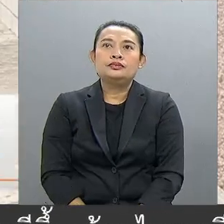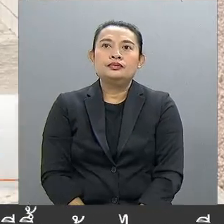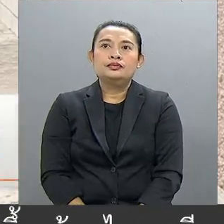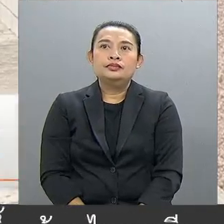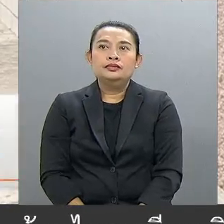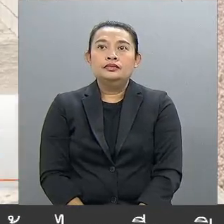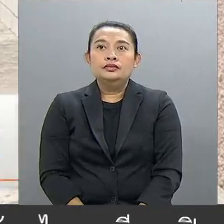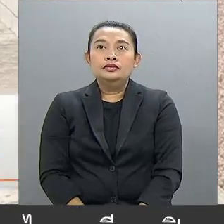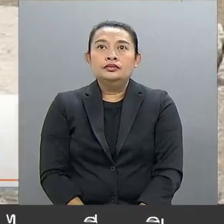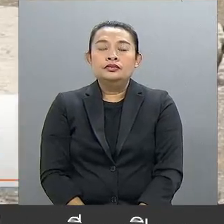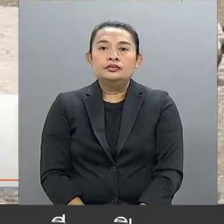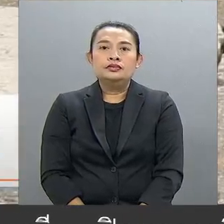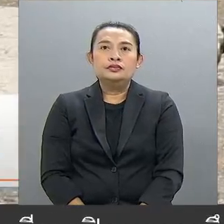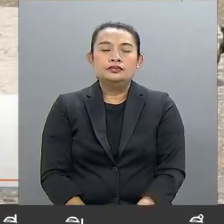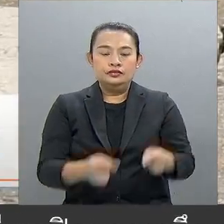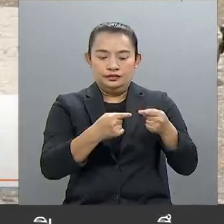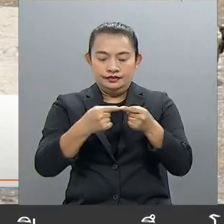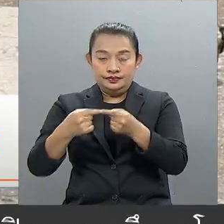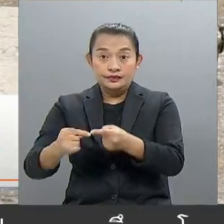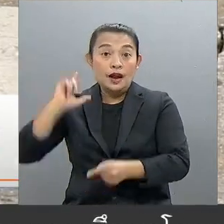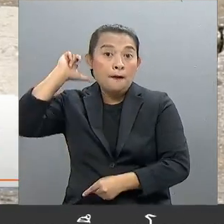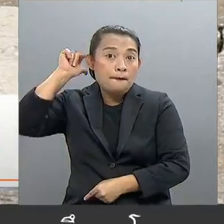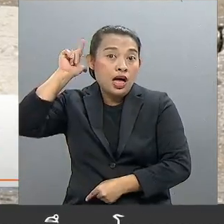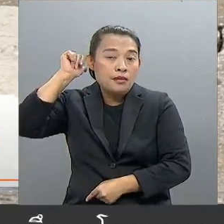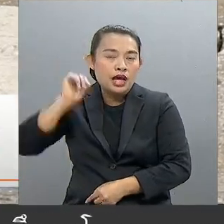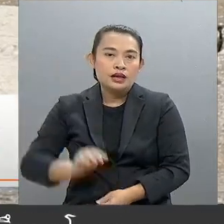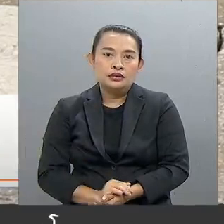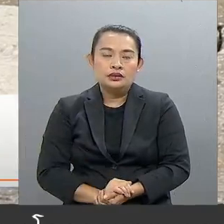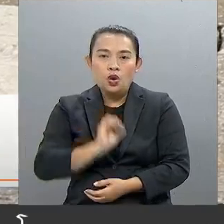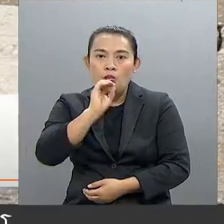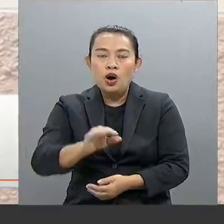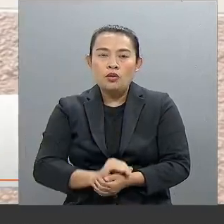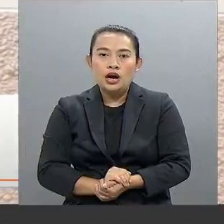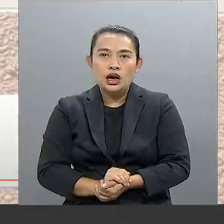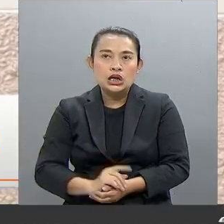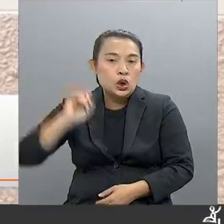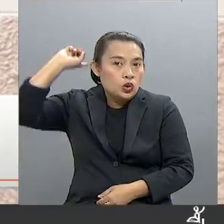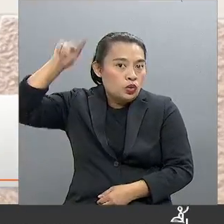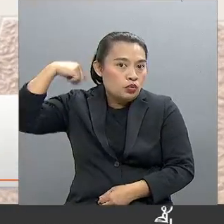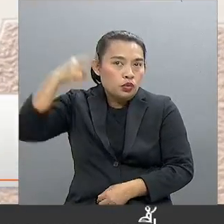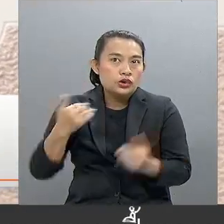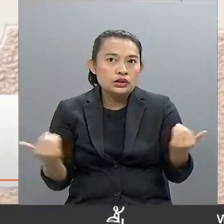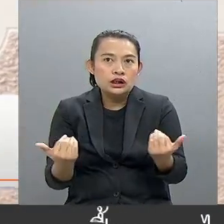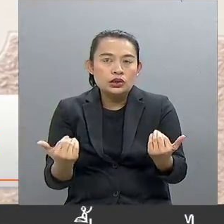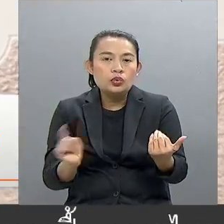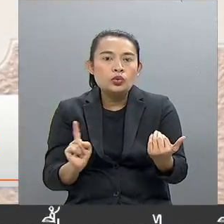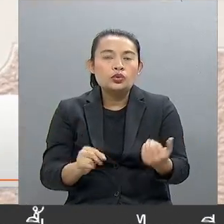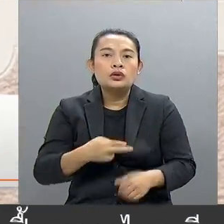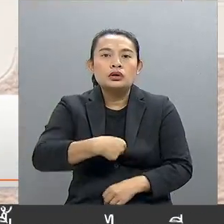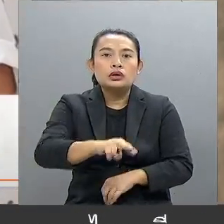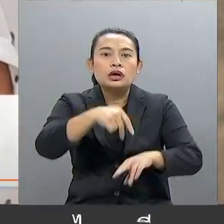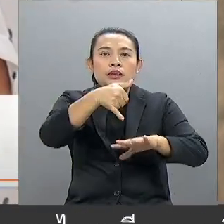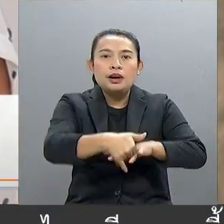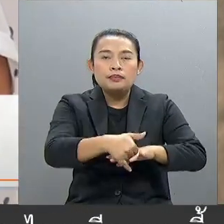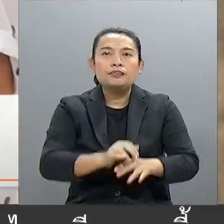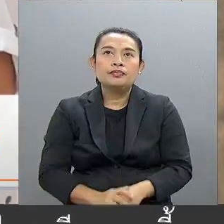ต่อเนื่องกันเลยนะคะคือคุณแม่ไปร้องค่ะเพราะว่าลูกสาวเนี่ยเดินตกท่อนางส้มลิ้มหอมสุวรรณอายุ35ปี